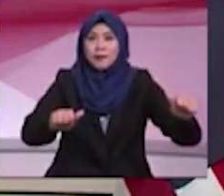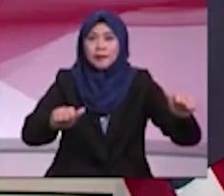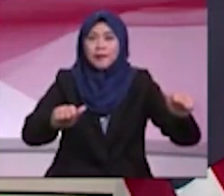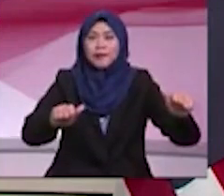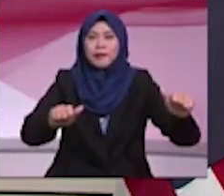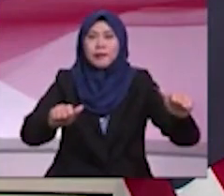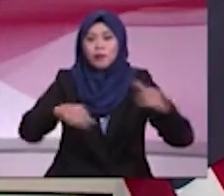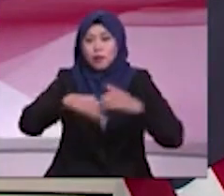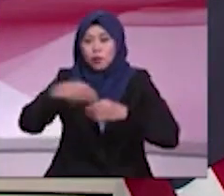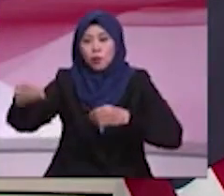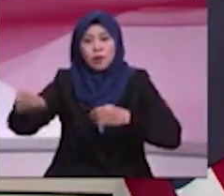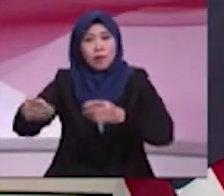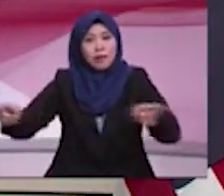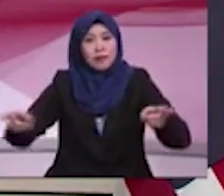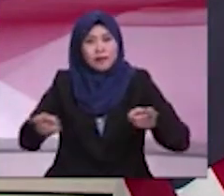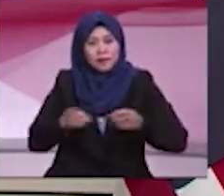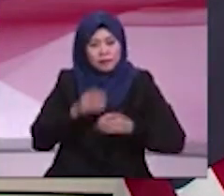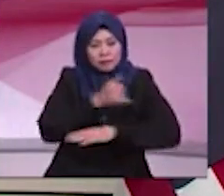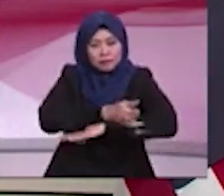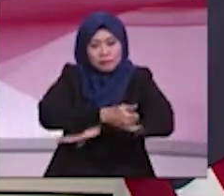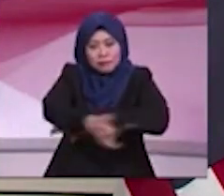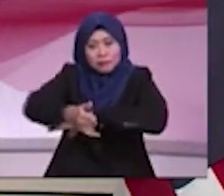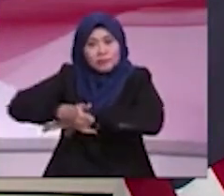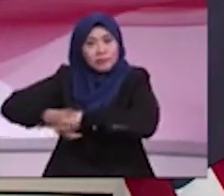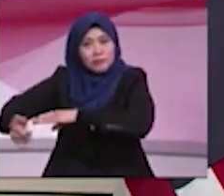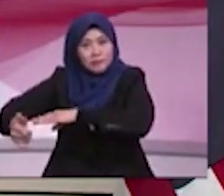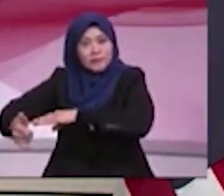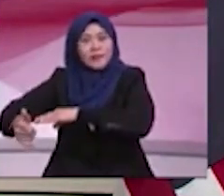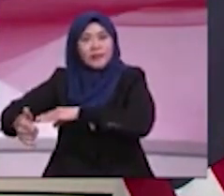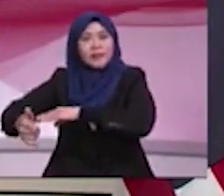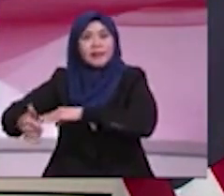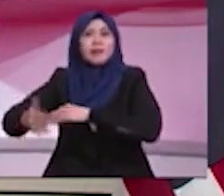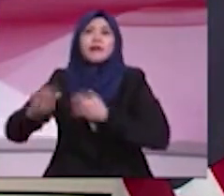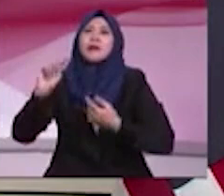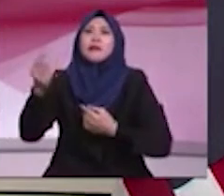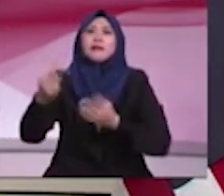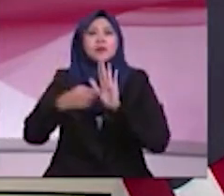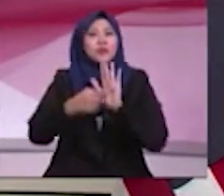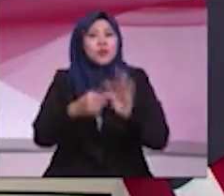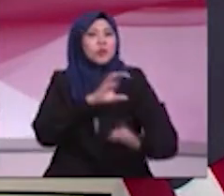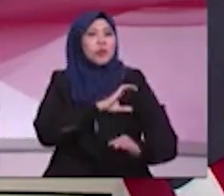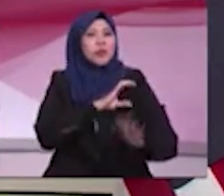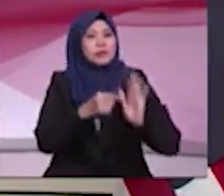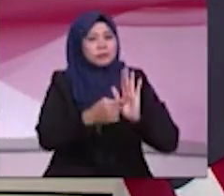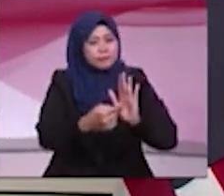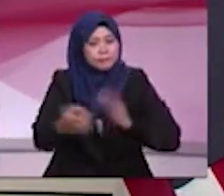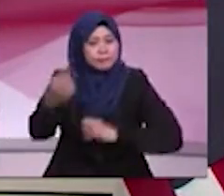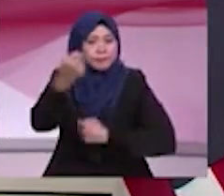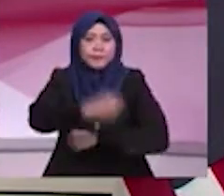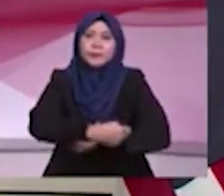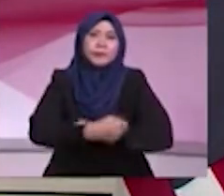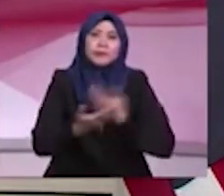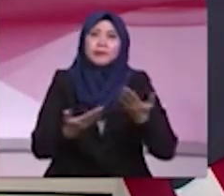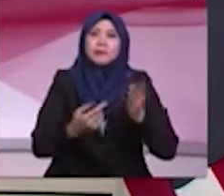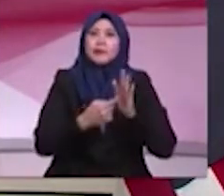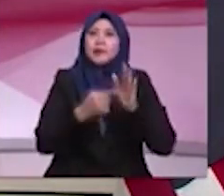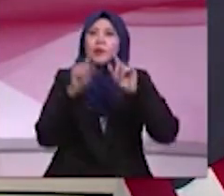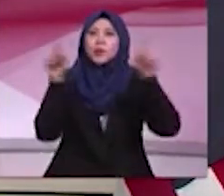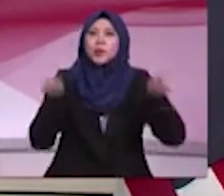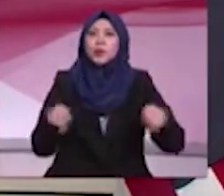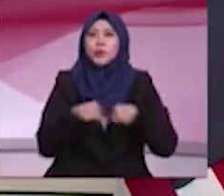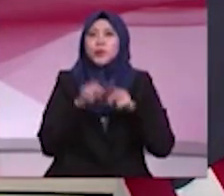daripada daerah dan juga negeri, di Sekatan Jalanraya hanya perlu tunjukkan tentang surat